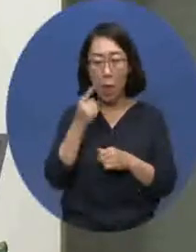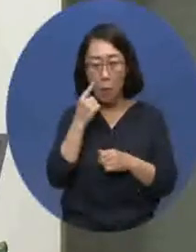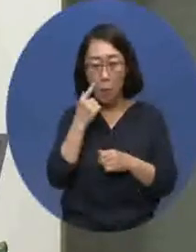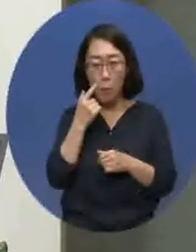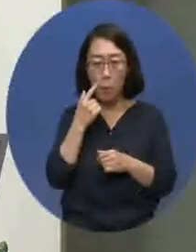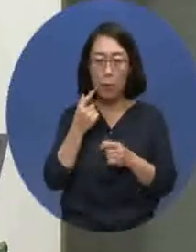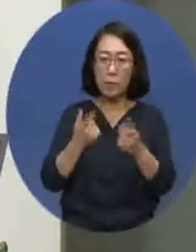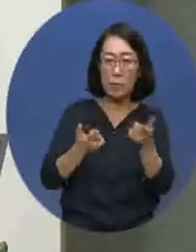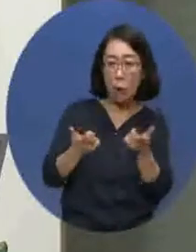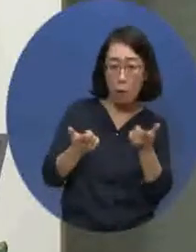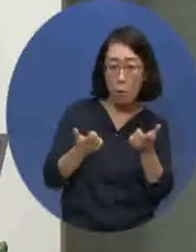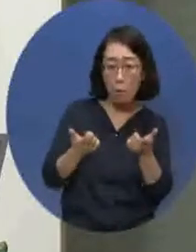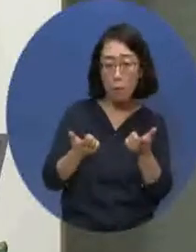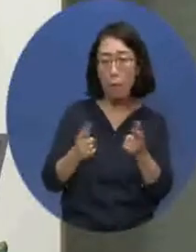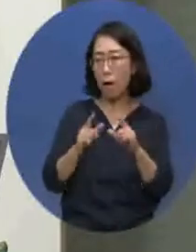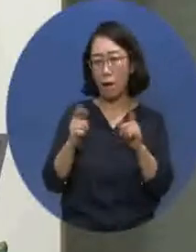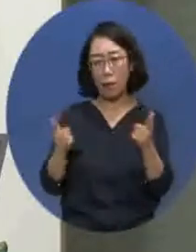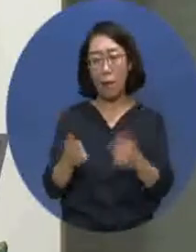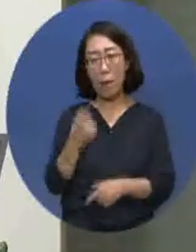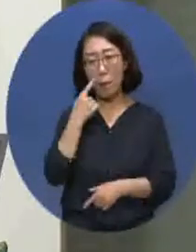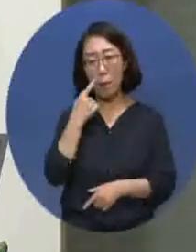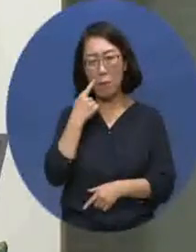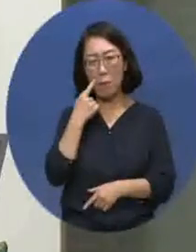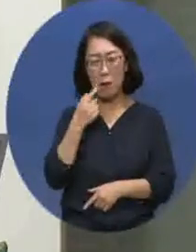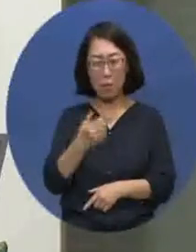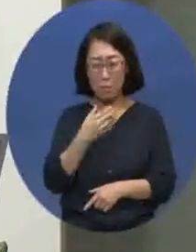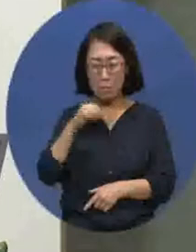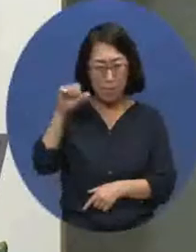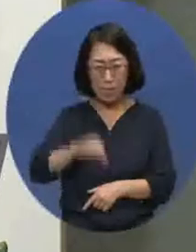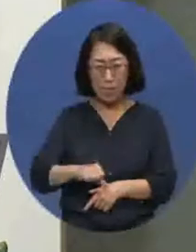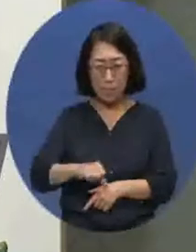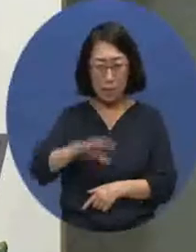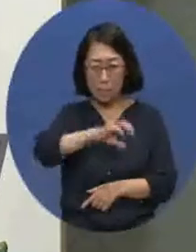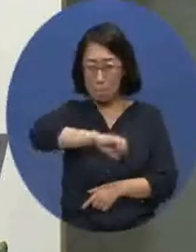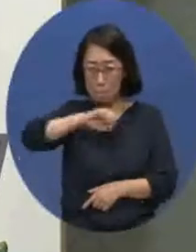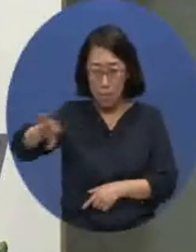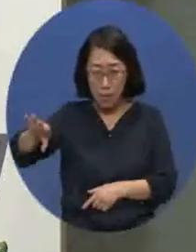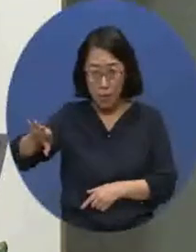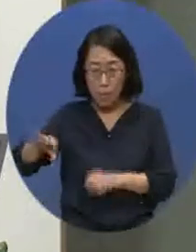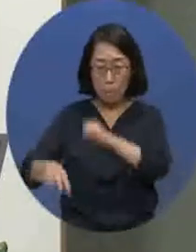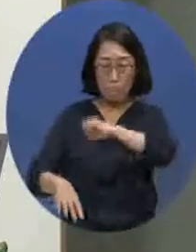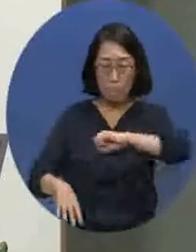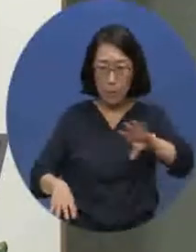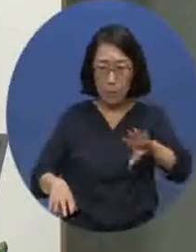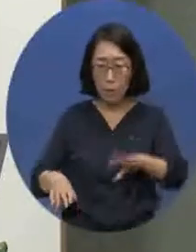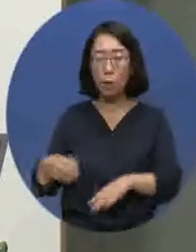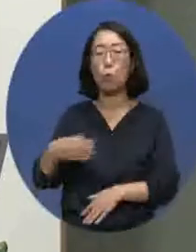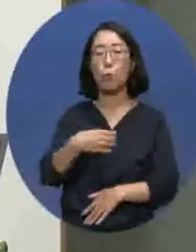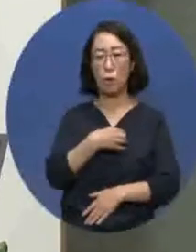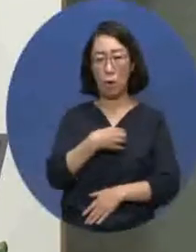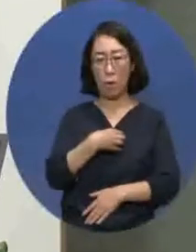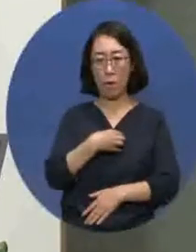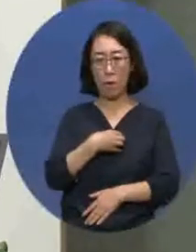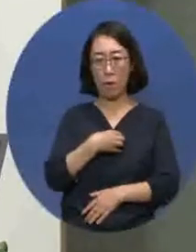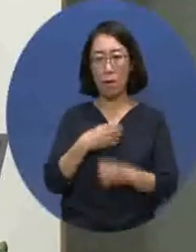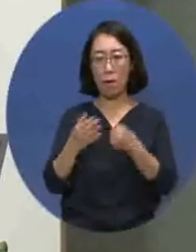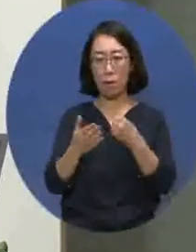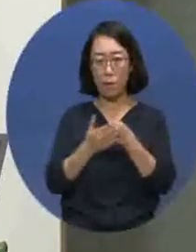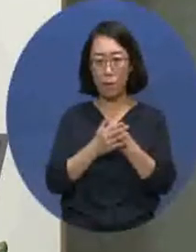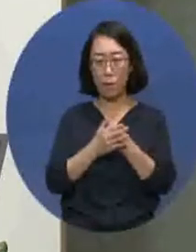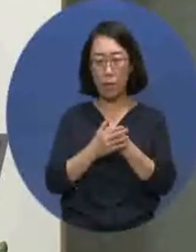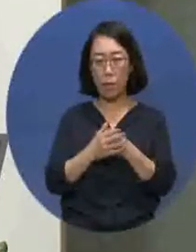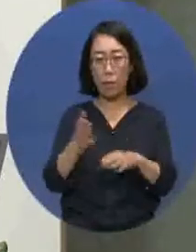정책 이라는 것은 한번 해보고 안되면 바꿔보고 그것은 조금 의의 마다 그렇기 때문에